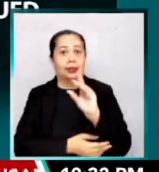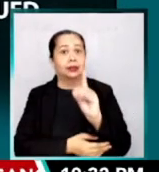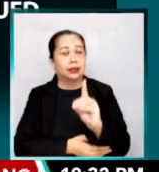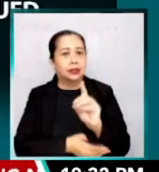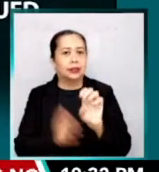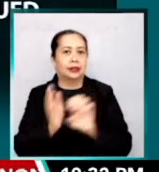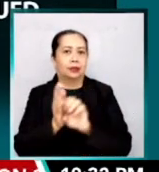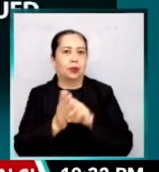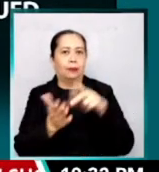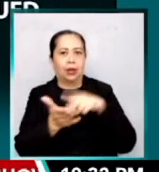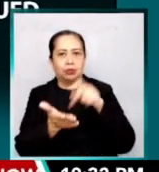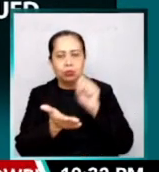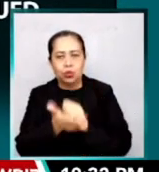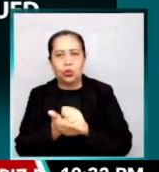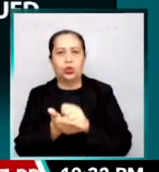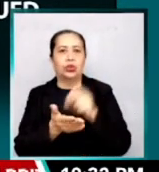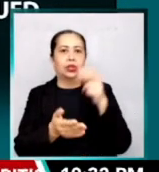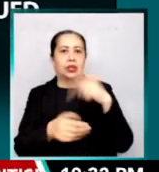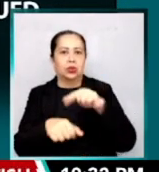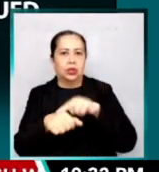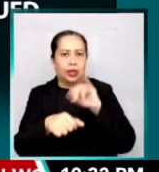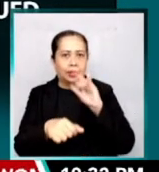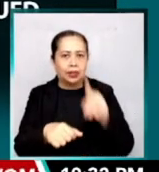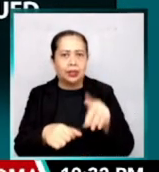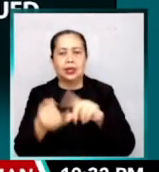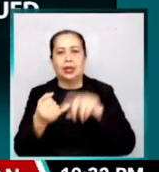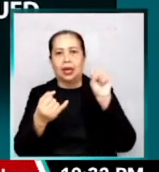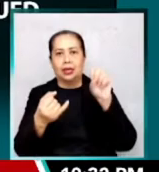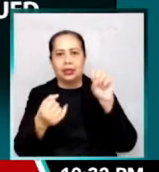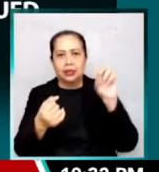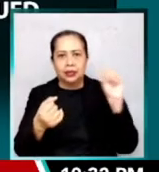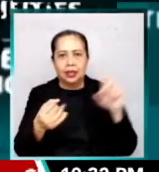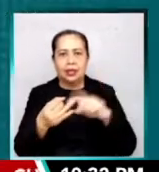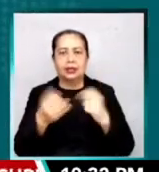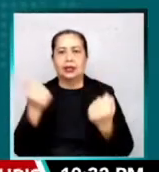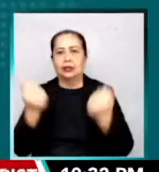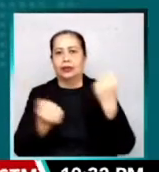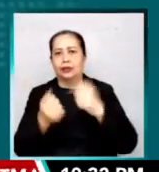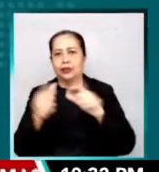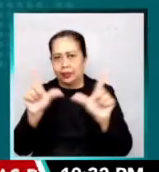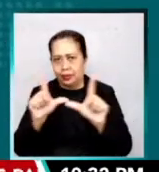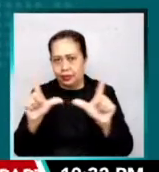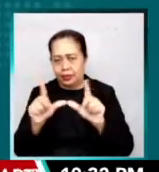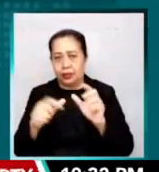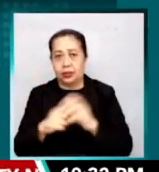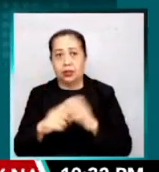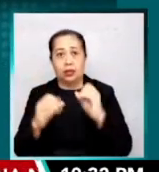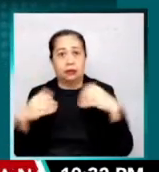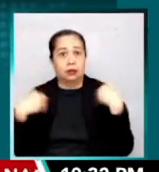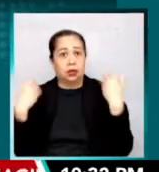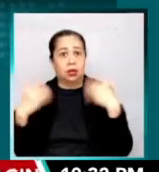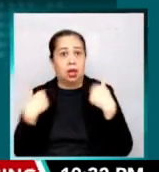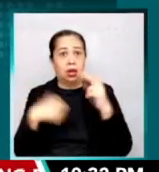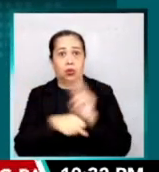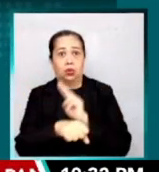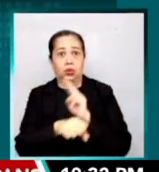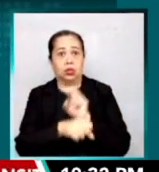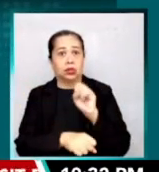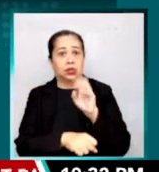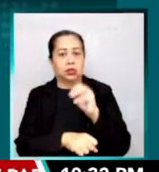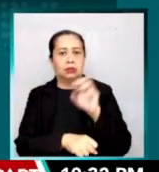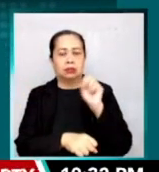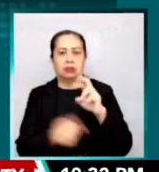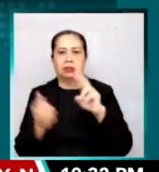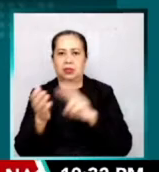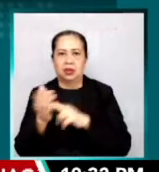passport, national ID, SSS ID at driver's license. Kung minor de edad ang gagamit ng SIM, kailangan iparehistro ito